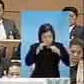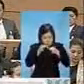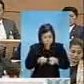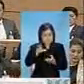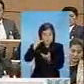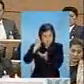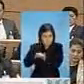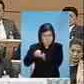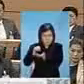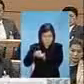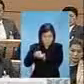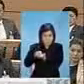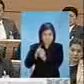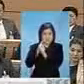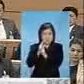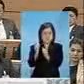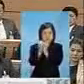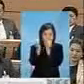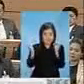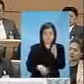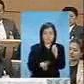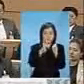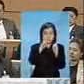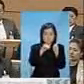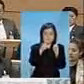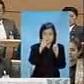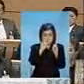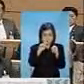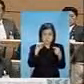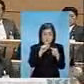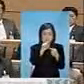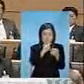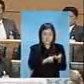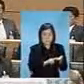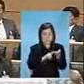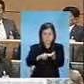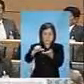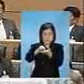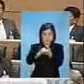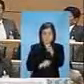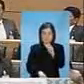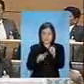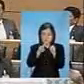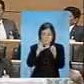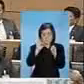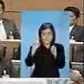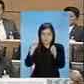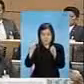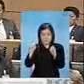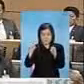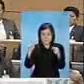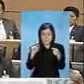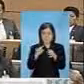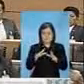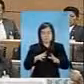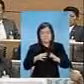องตามรัฐธรรมนูญมาตรา68กรณีสภานี้ยื่นแก้291เป็นการกัดฟันรับ